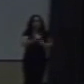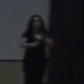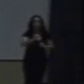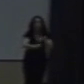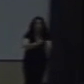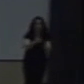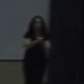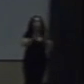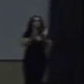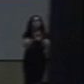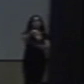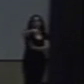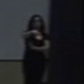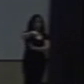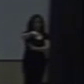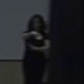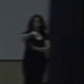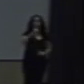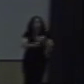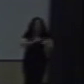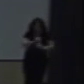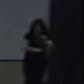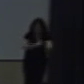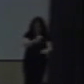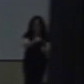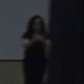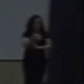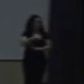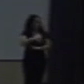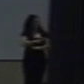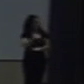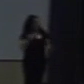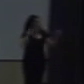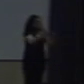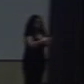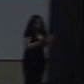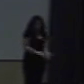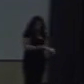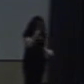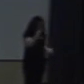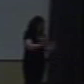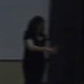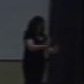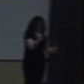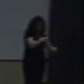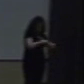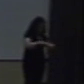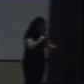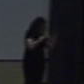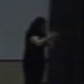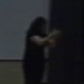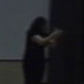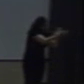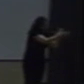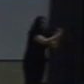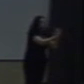I no és fàcil donar-li sentit, no? Perquè tu pots estar explicant en directe què està passant, però explicar-ho d'una manera més profunda